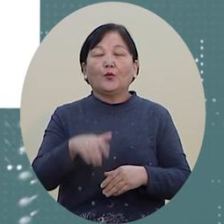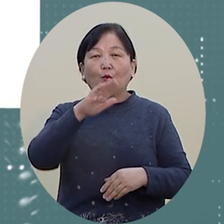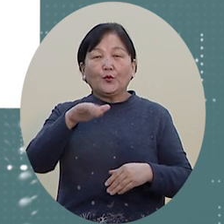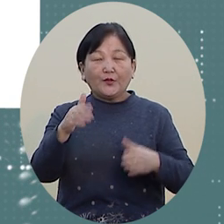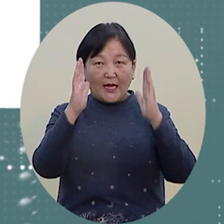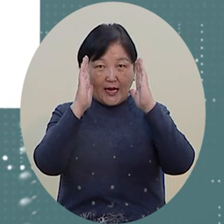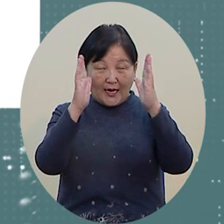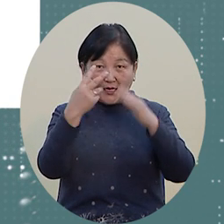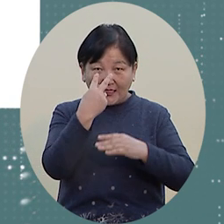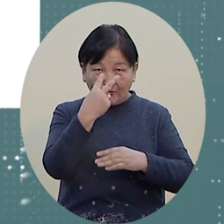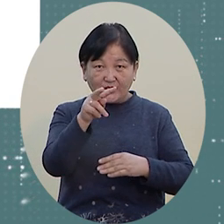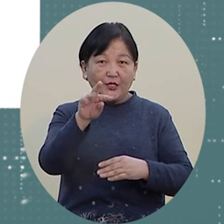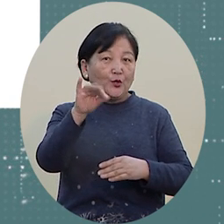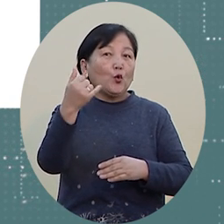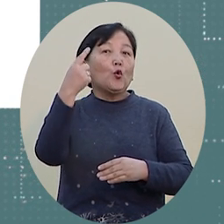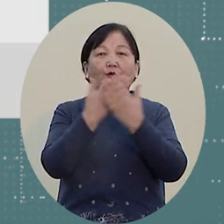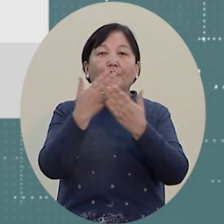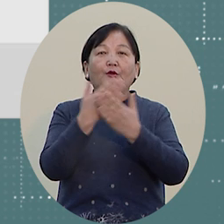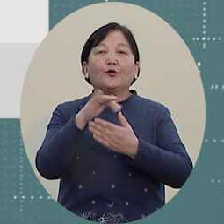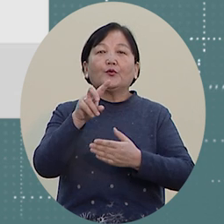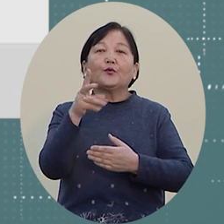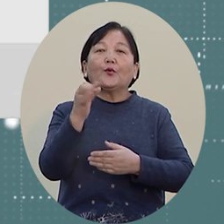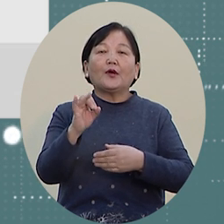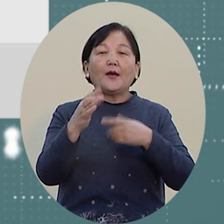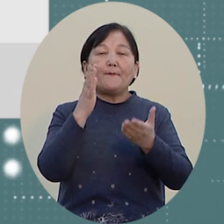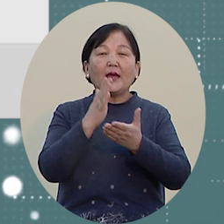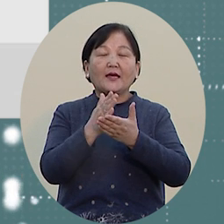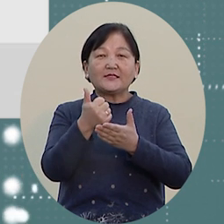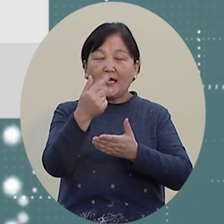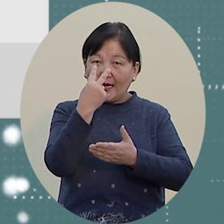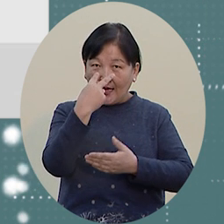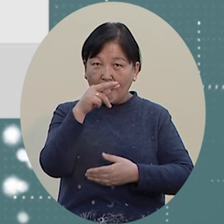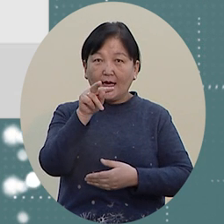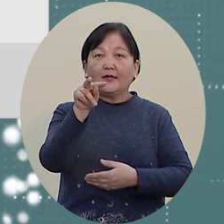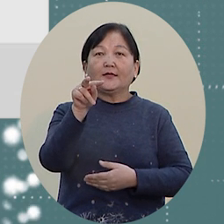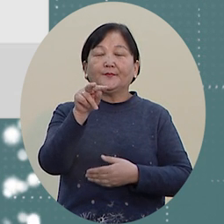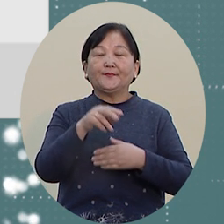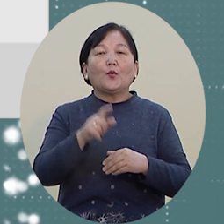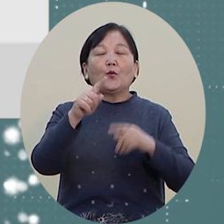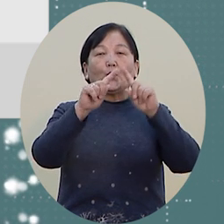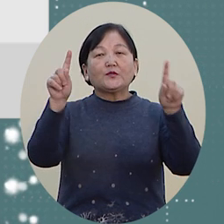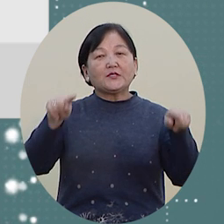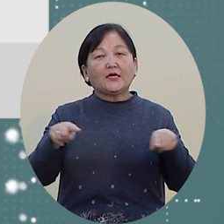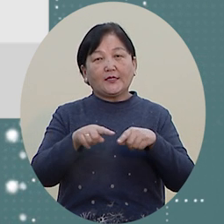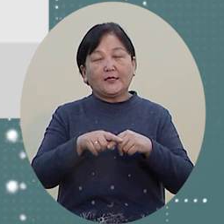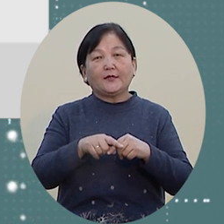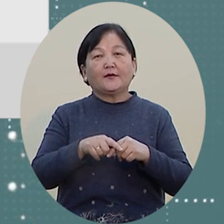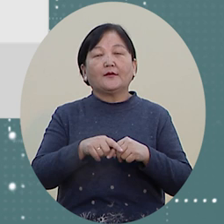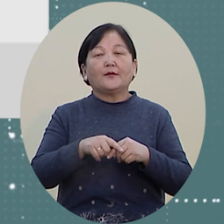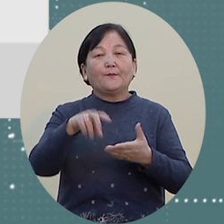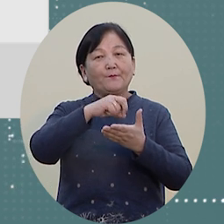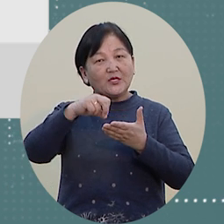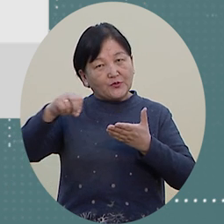сайн үзээд энэ кинон дээр юу тухай гарч байгааг хараад за хүснэгт За